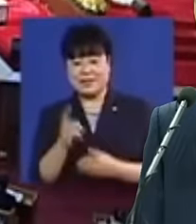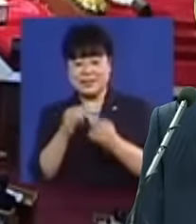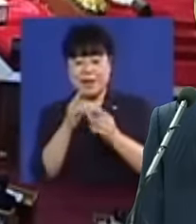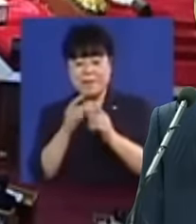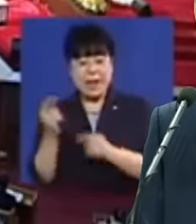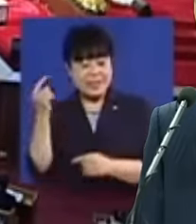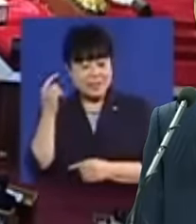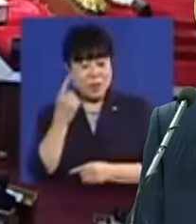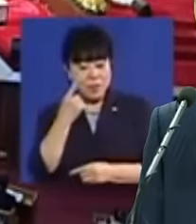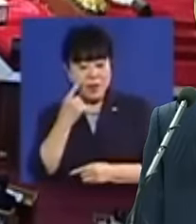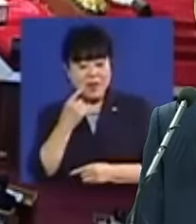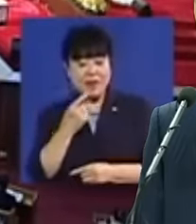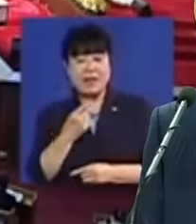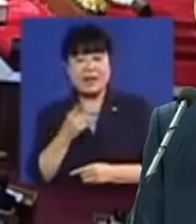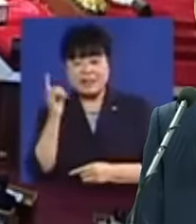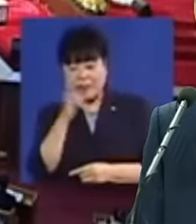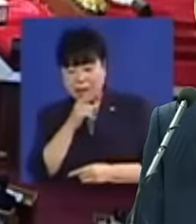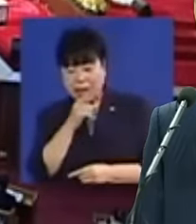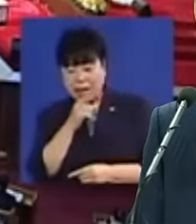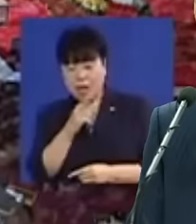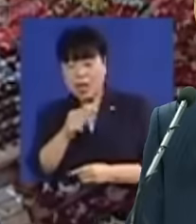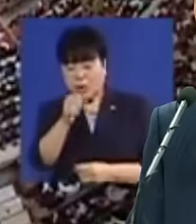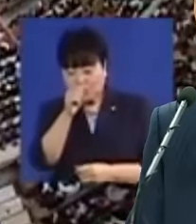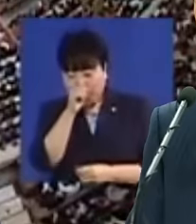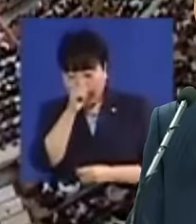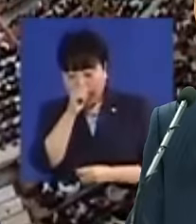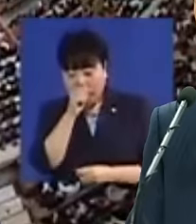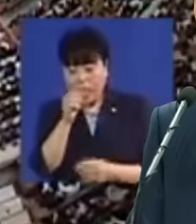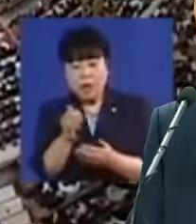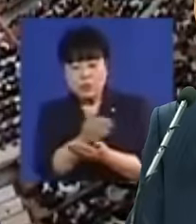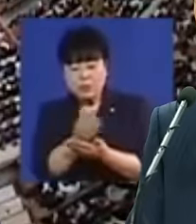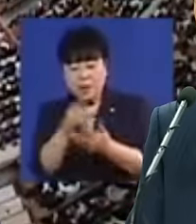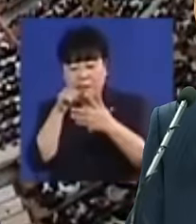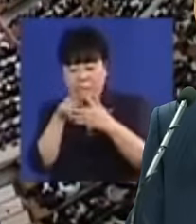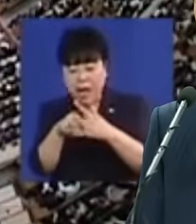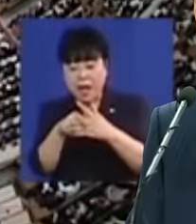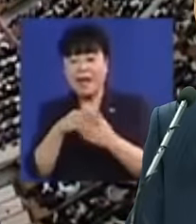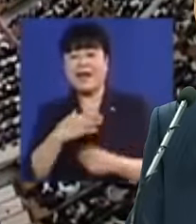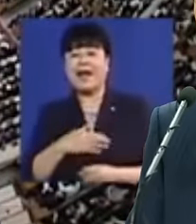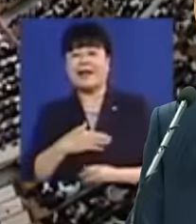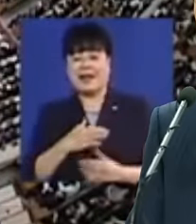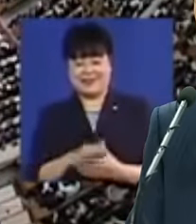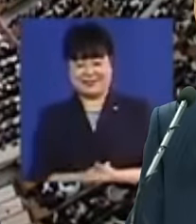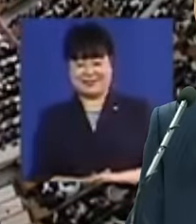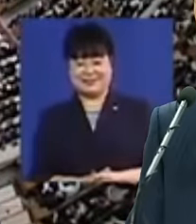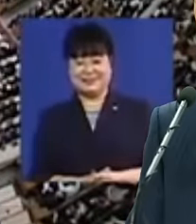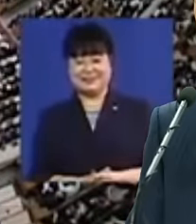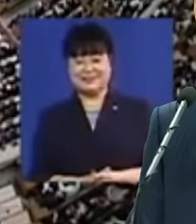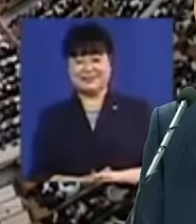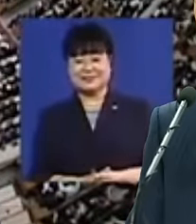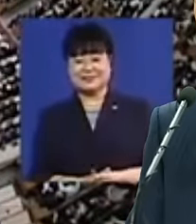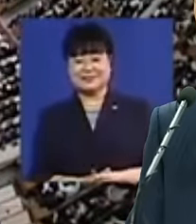말을 들어보고 아 악질이구나, 아 선한 사람이구나, 우리가 분별을 할 수가 있는